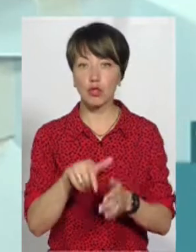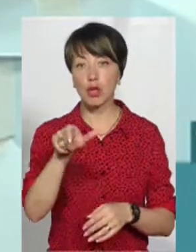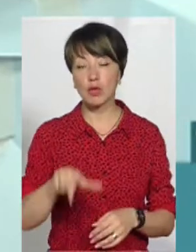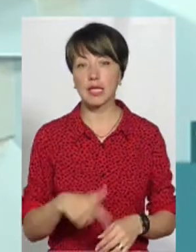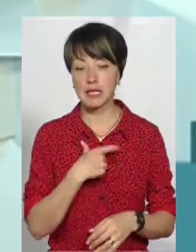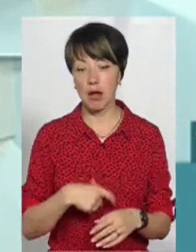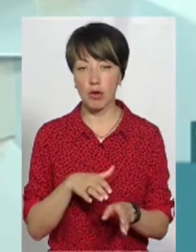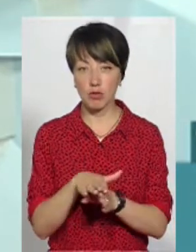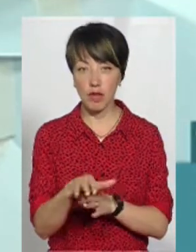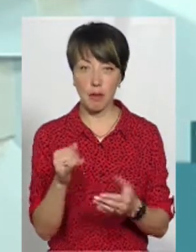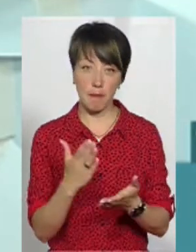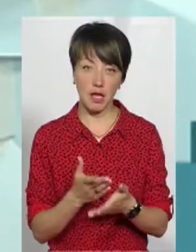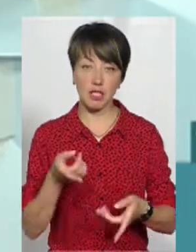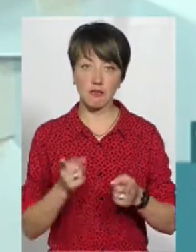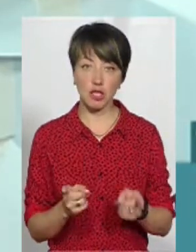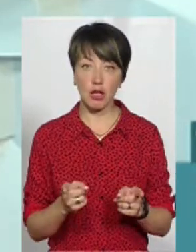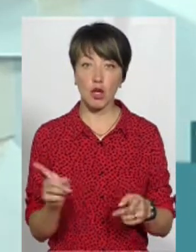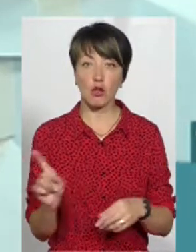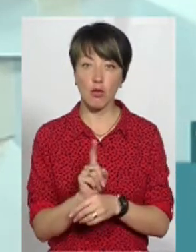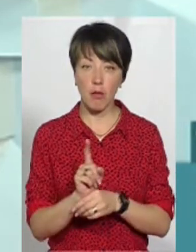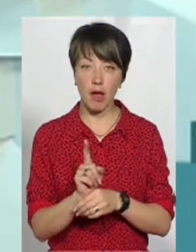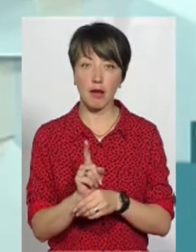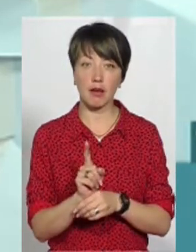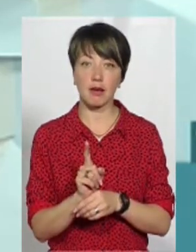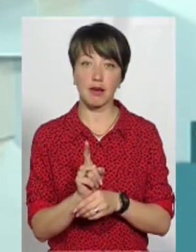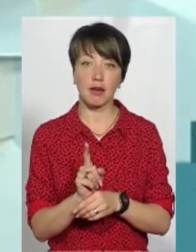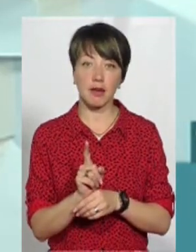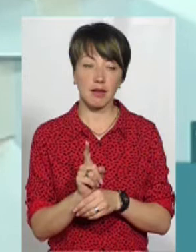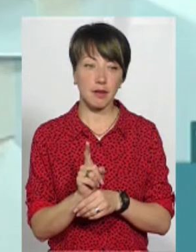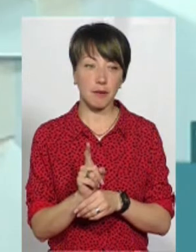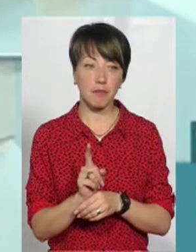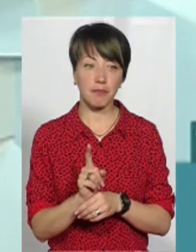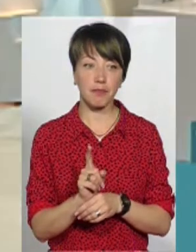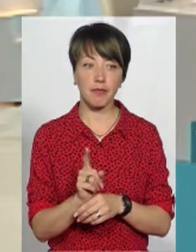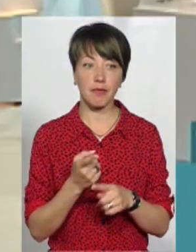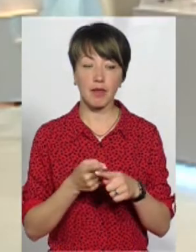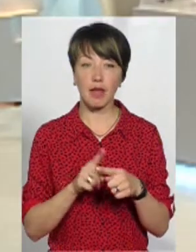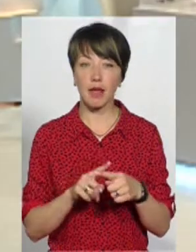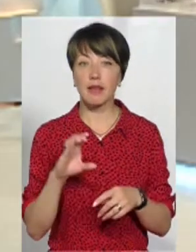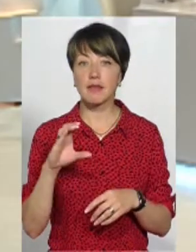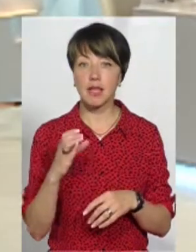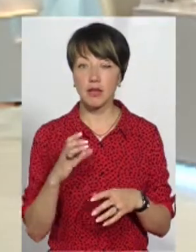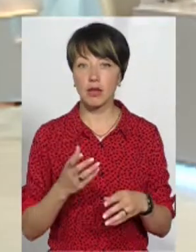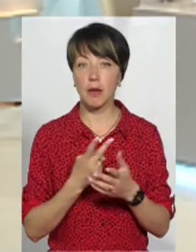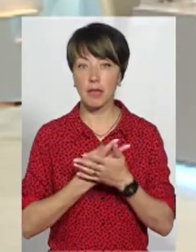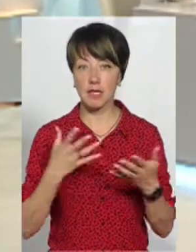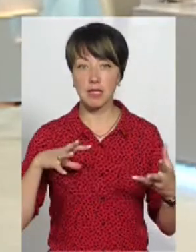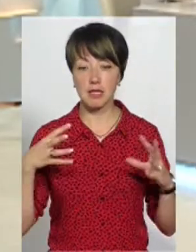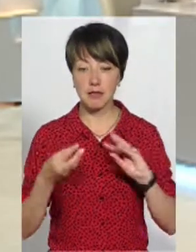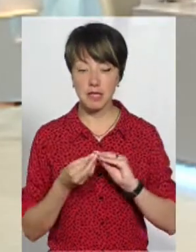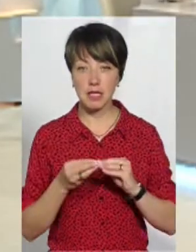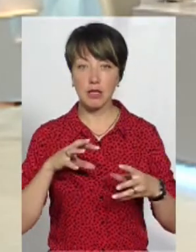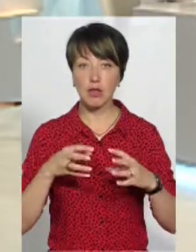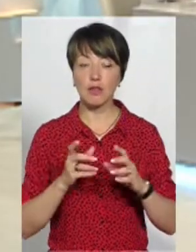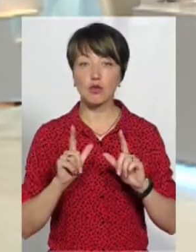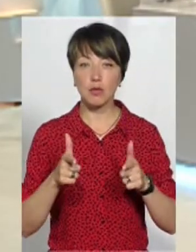людині самореалізуватися і мати, звичайно, нормальний хліб у руках. У середу на презентації аналітичного звіту за результатами